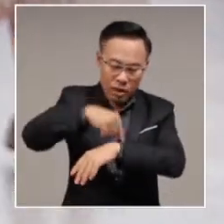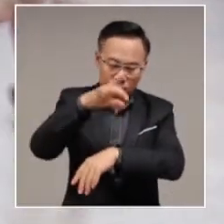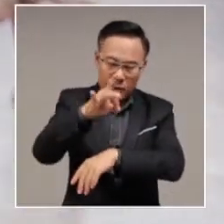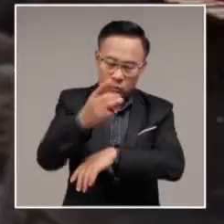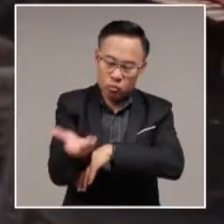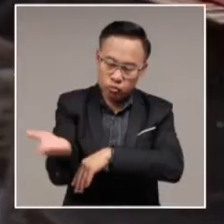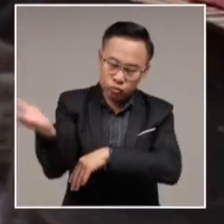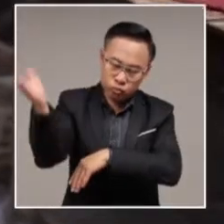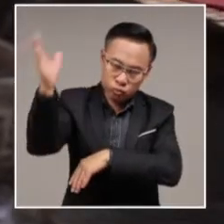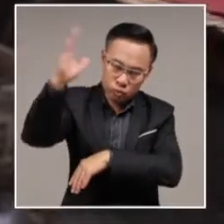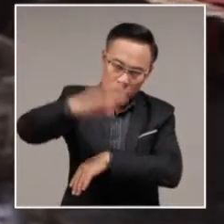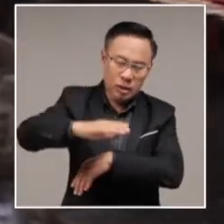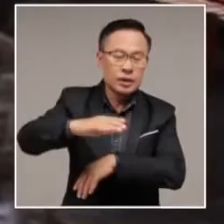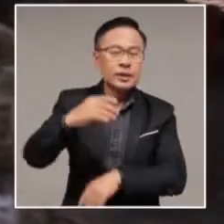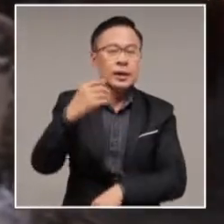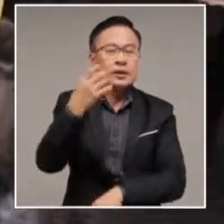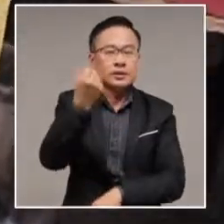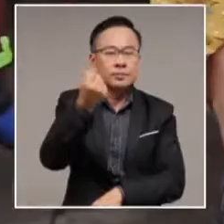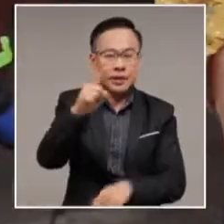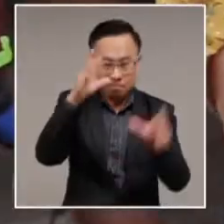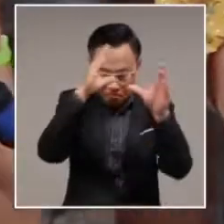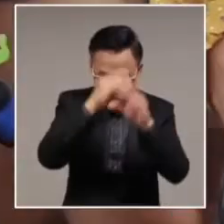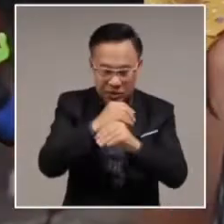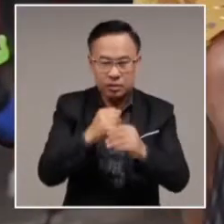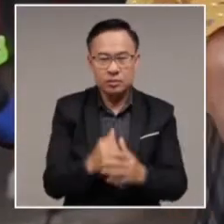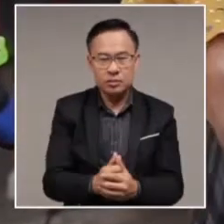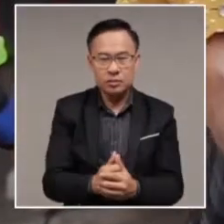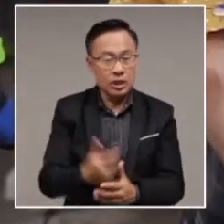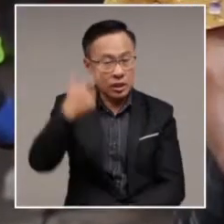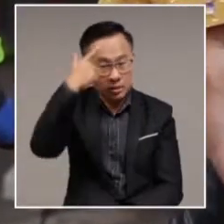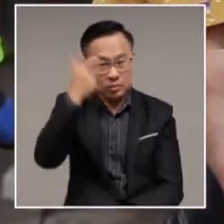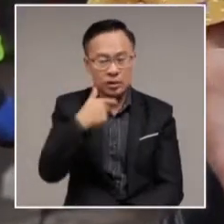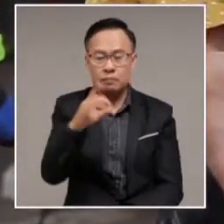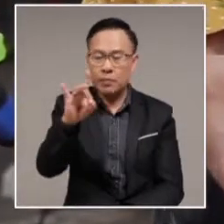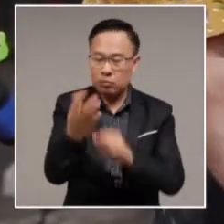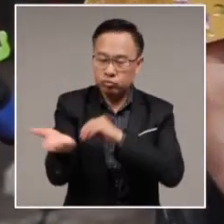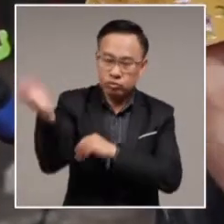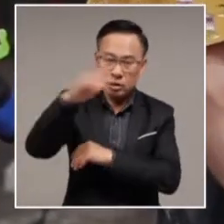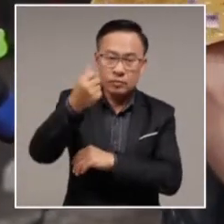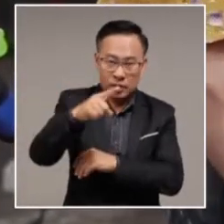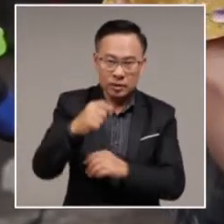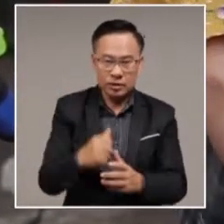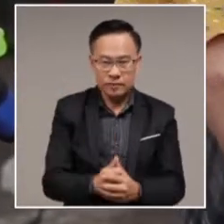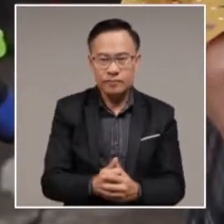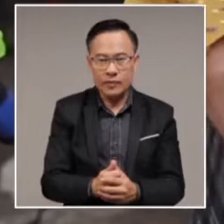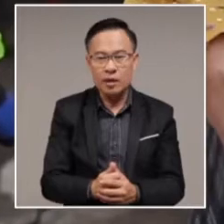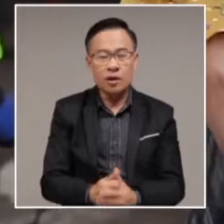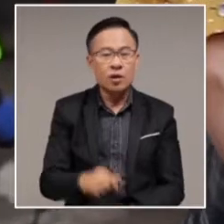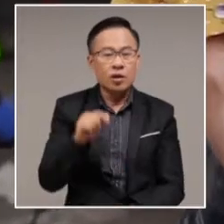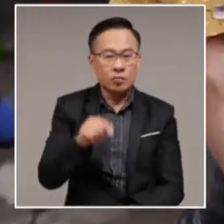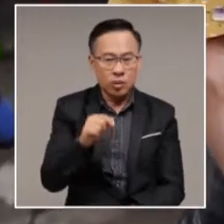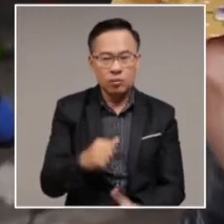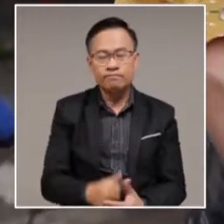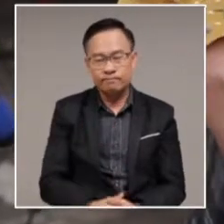จนถึงเข้าบ้านอีกทีก็5ทุ่มเลิก5ทุ่มเพราะว่า เคหะเทพประสิทธิ์อะค่ะเขาจะเปิด